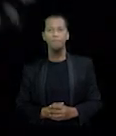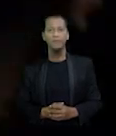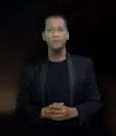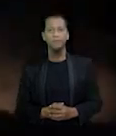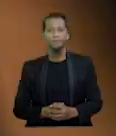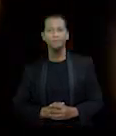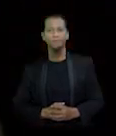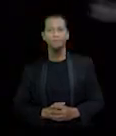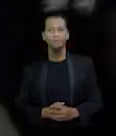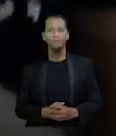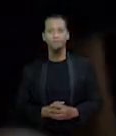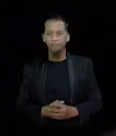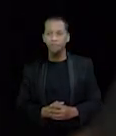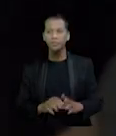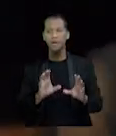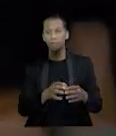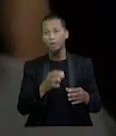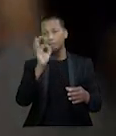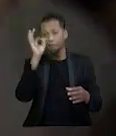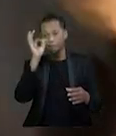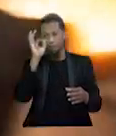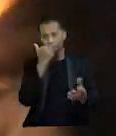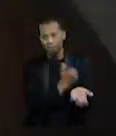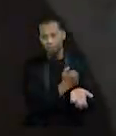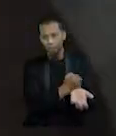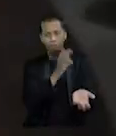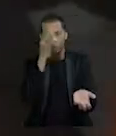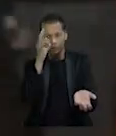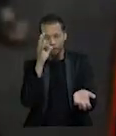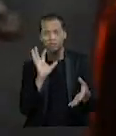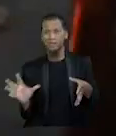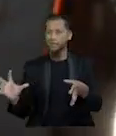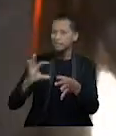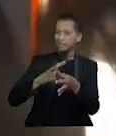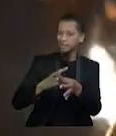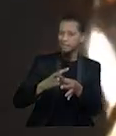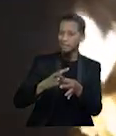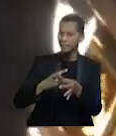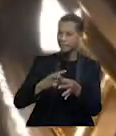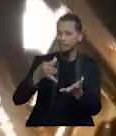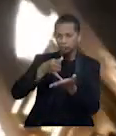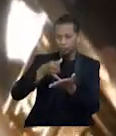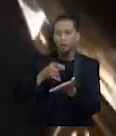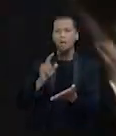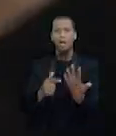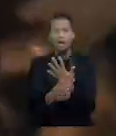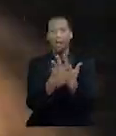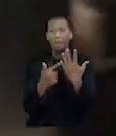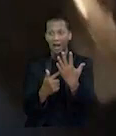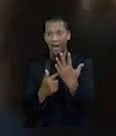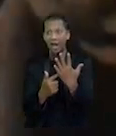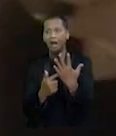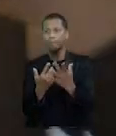saat narkoba Polres Jakarta Pusat beserta Direktorat narkoba Polda Metro Jaya mengungkap 5 orang warga sipil dan 5 anggota polisi